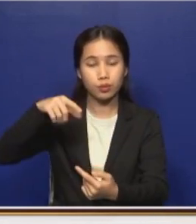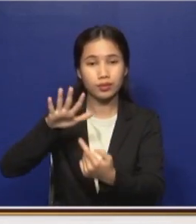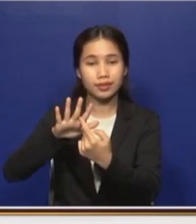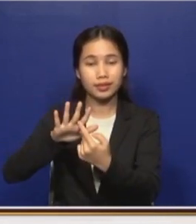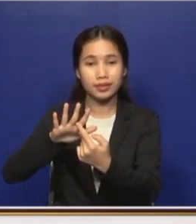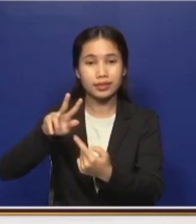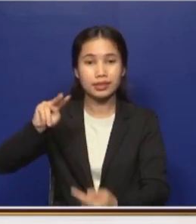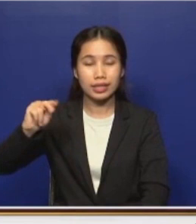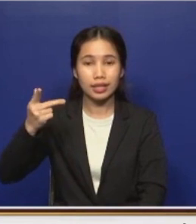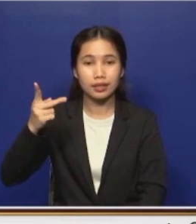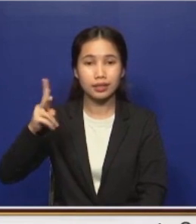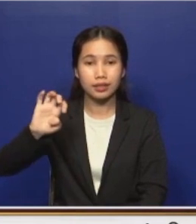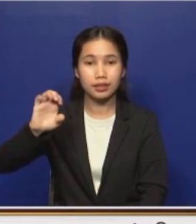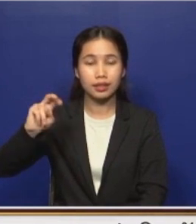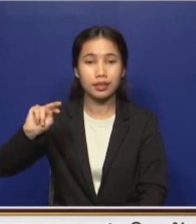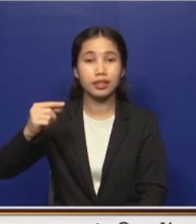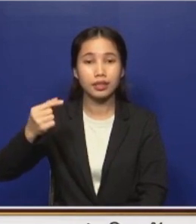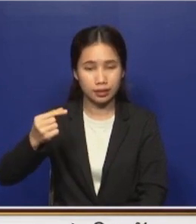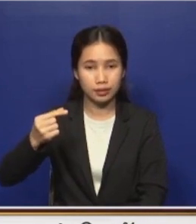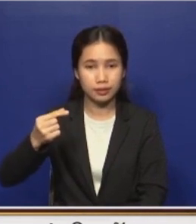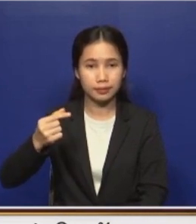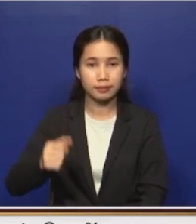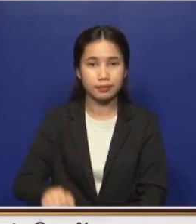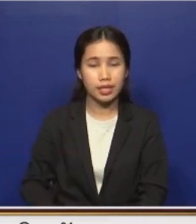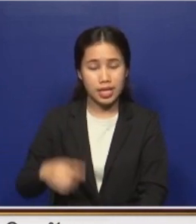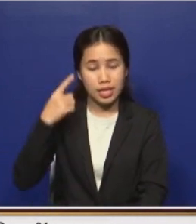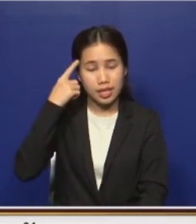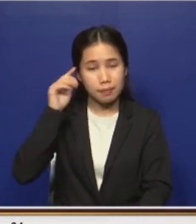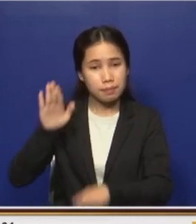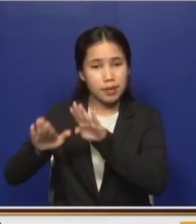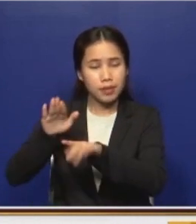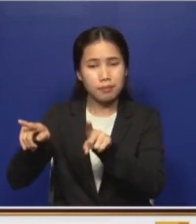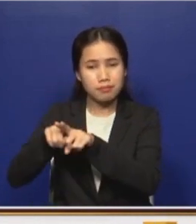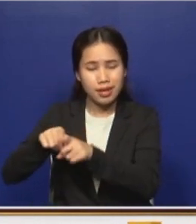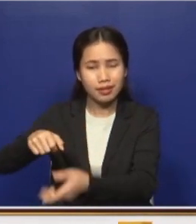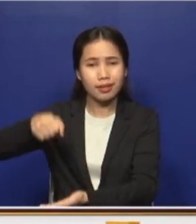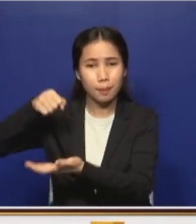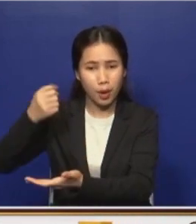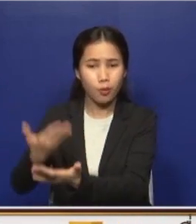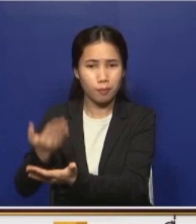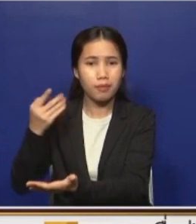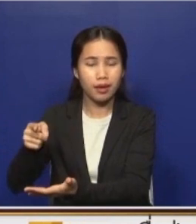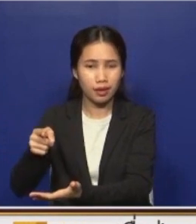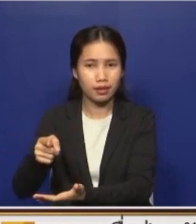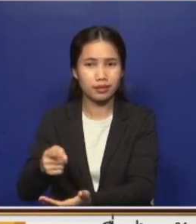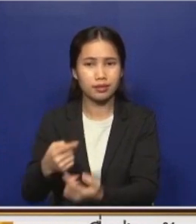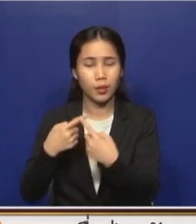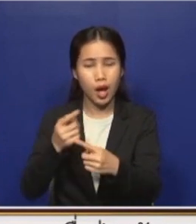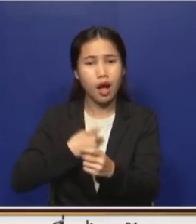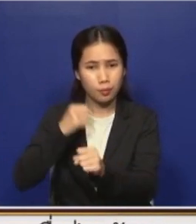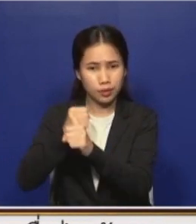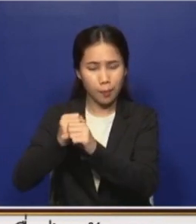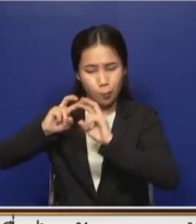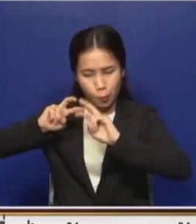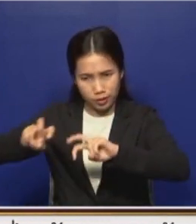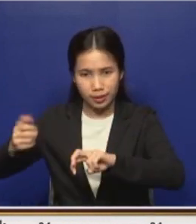านฟังง่ายๆฮะผมย่อยสลายจากเศรษฐศาสตร์สูงสูงมาเป็นภาษาชาวบ้านเนี่ยคน10กว่าล้านบอก